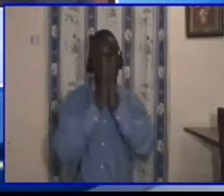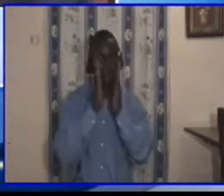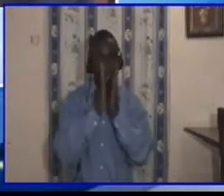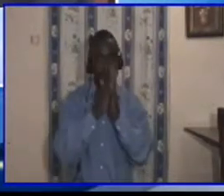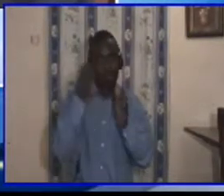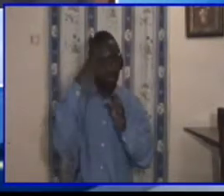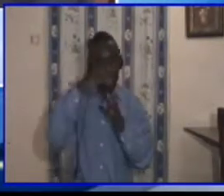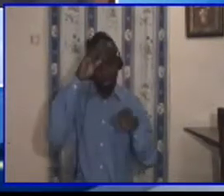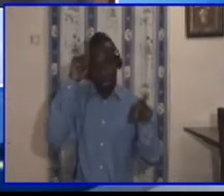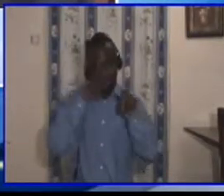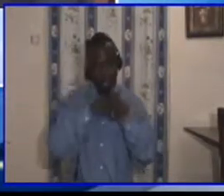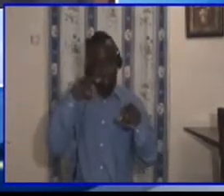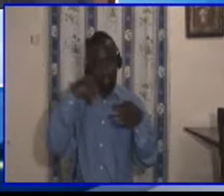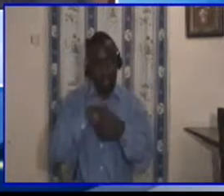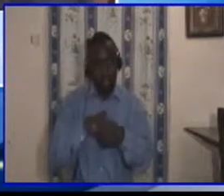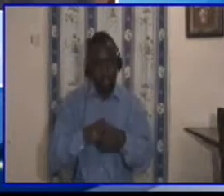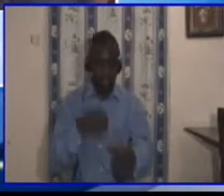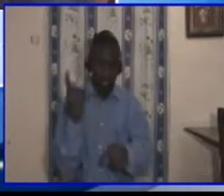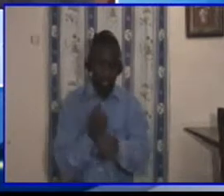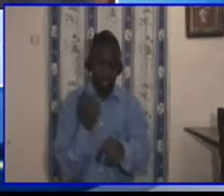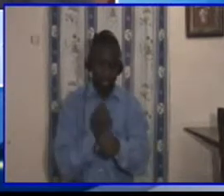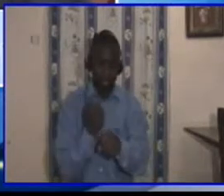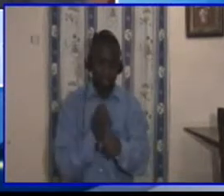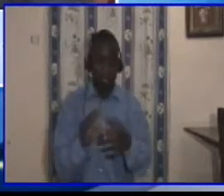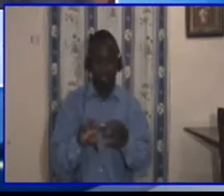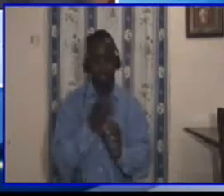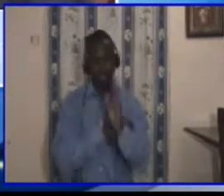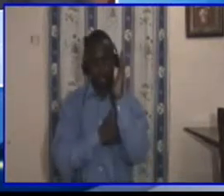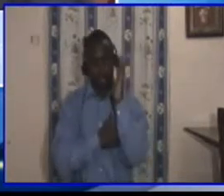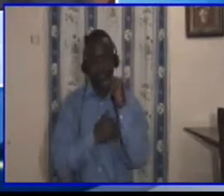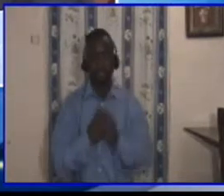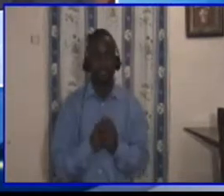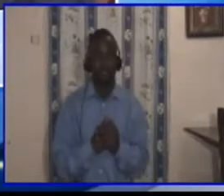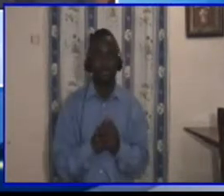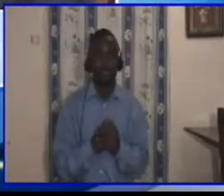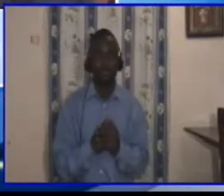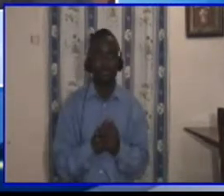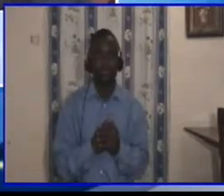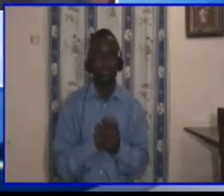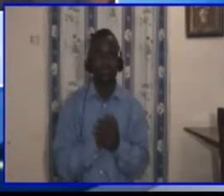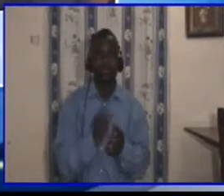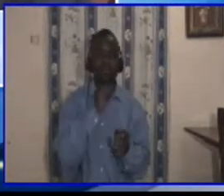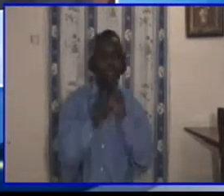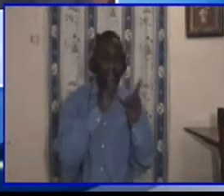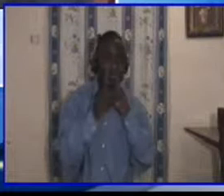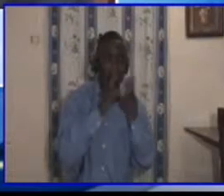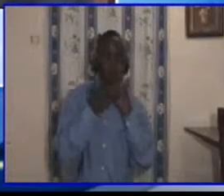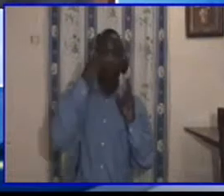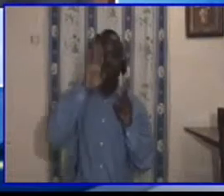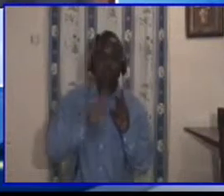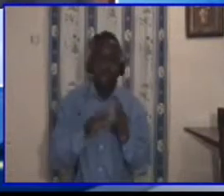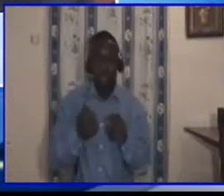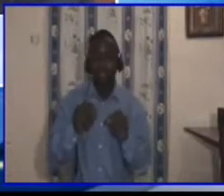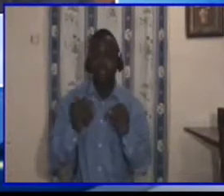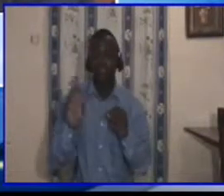responsabili di questo pregate per i fratelli che sono nel ministero